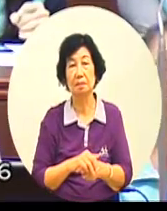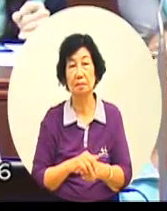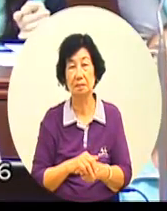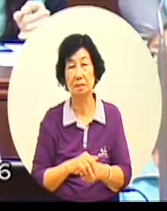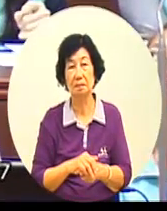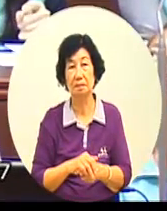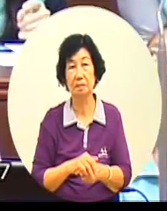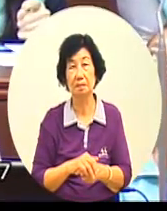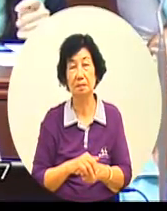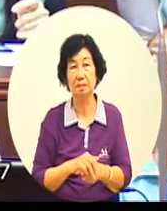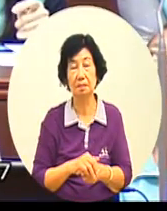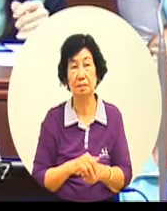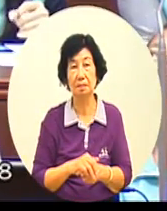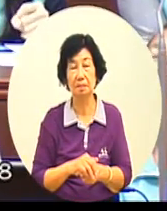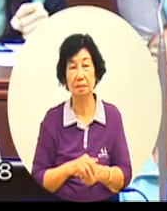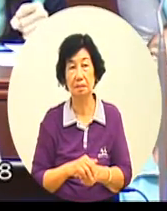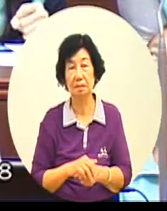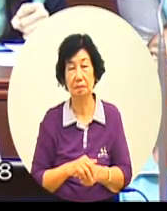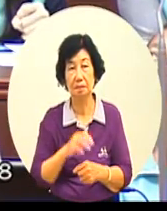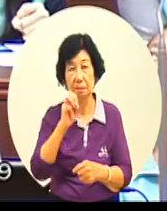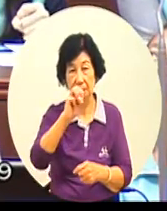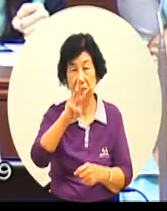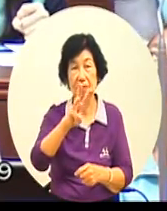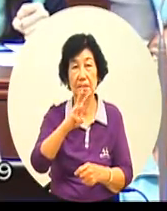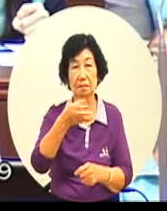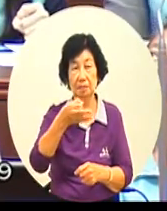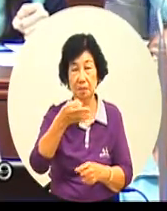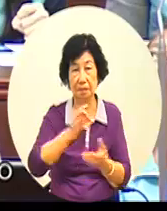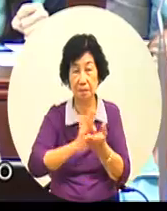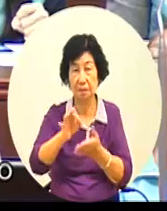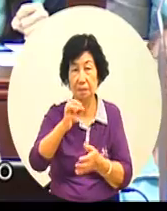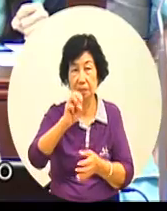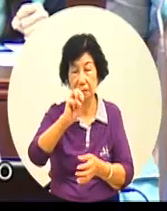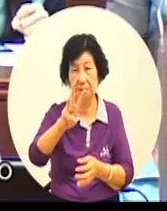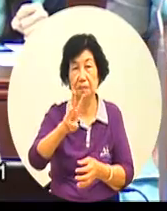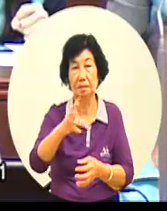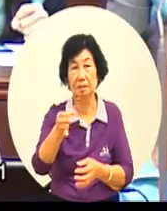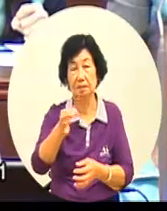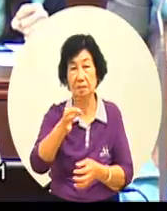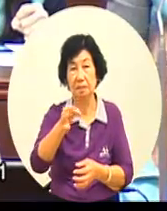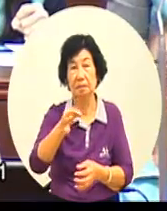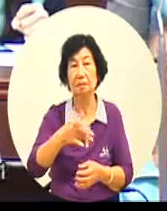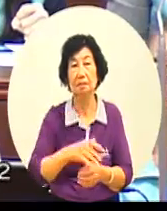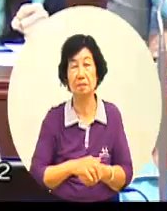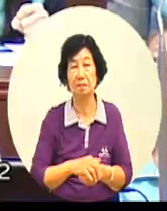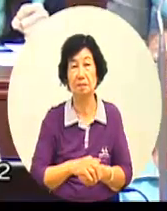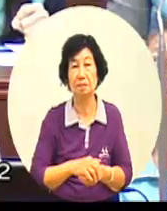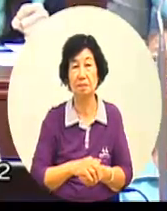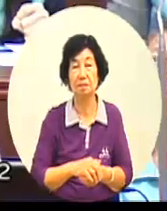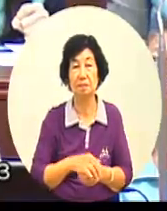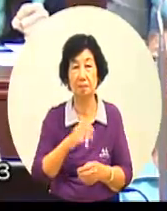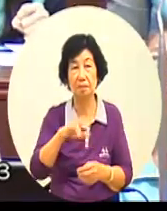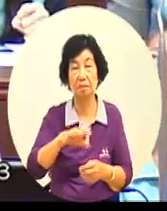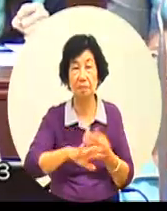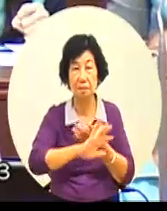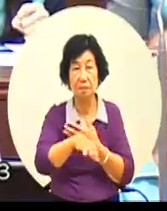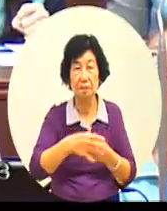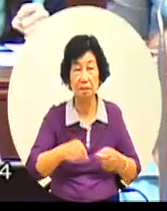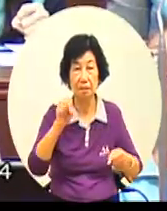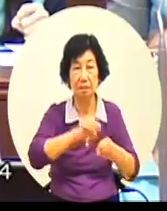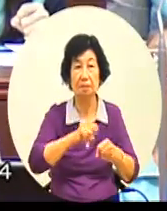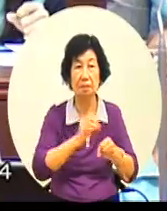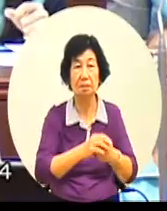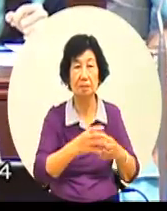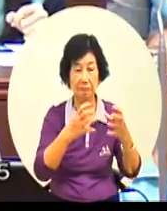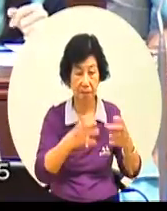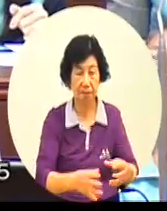少钱？ 300 左右吧。 300左右吧。 哦，300块了。 它有些还会要有坐子的那种东西，价钱就会